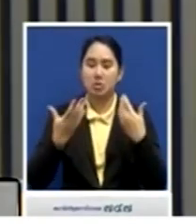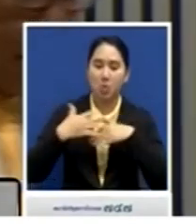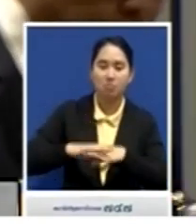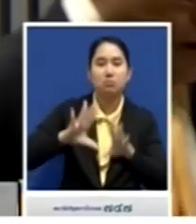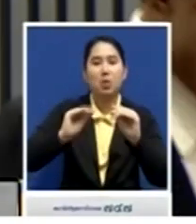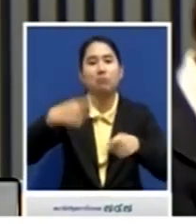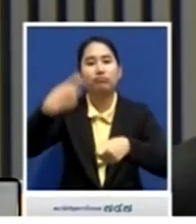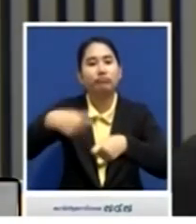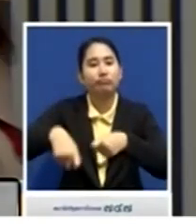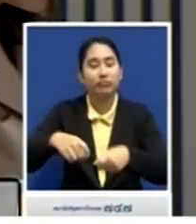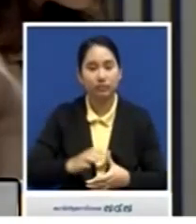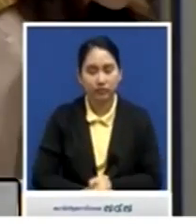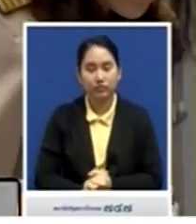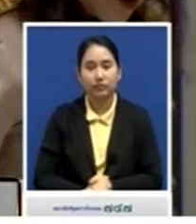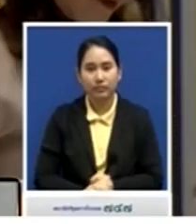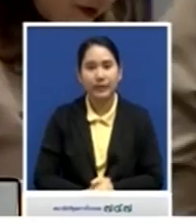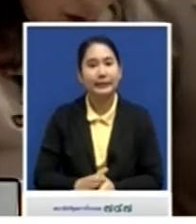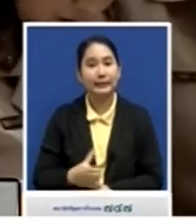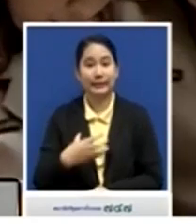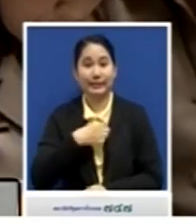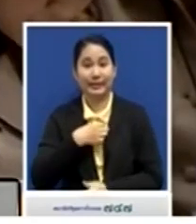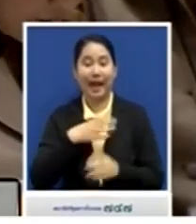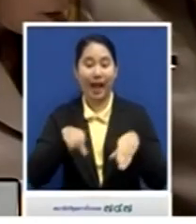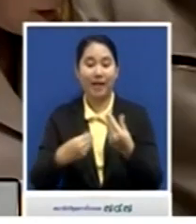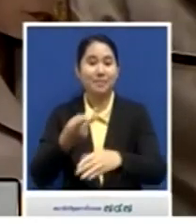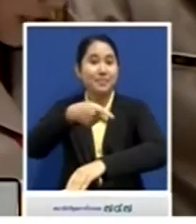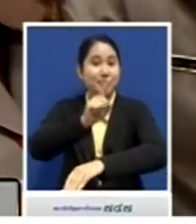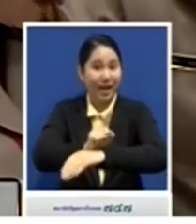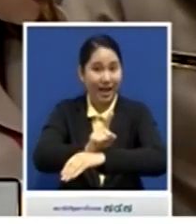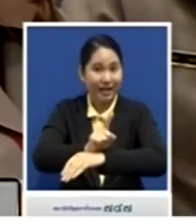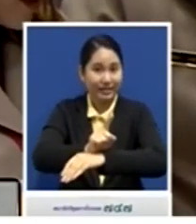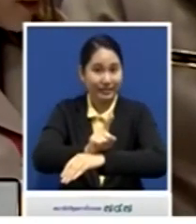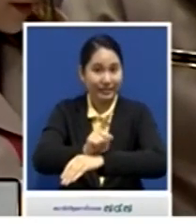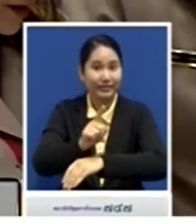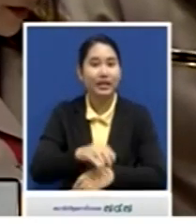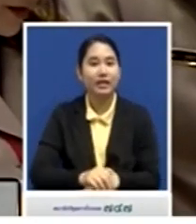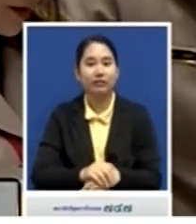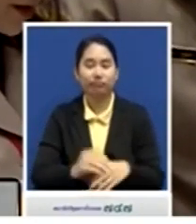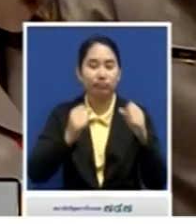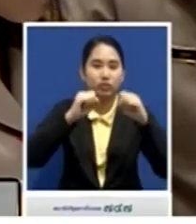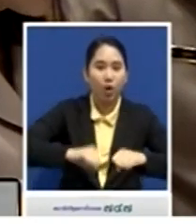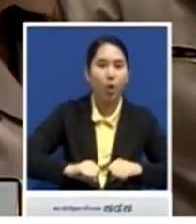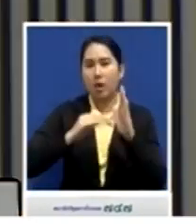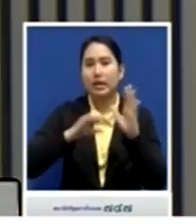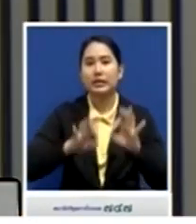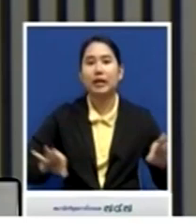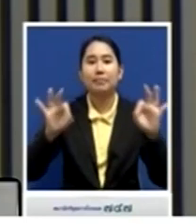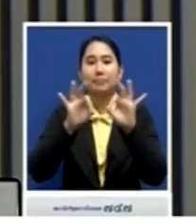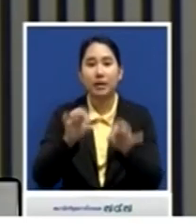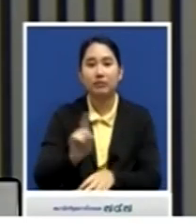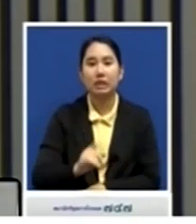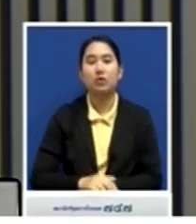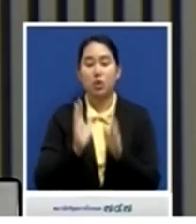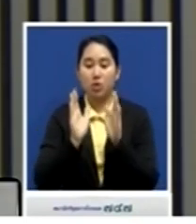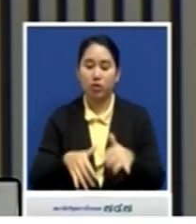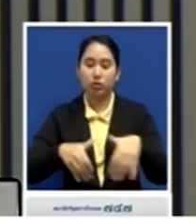งอยากให้การอภิปรายจบในคืนนี้ถ้าเลยไปวันที่ 27หรือว่าวันพรุ่งนี้ก็ไม่ขัดข้อง